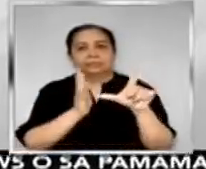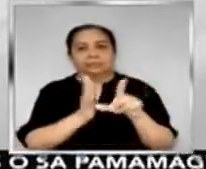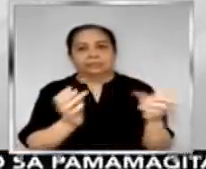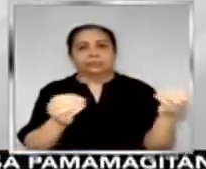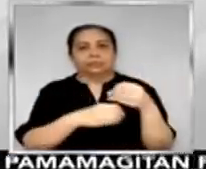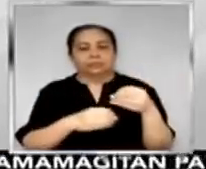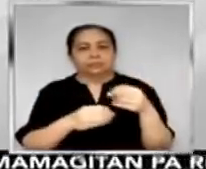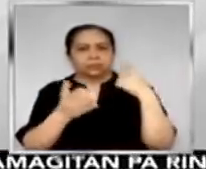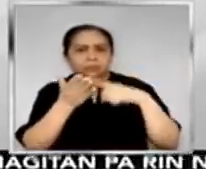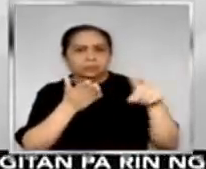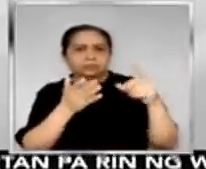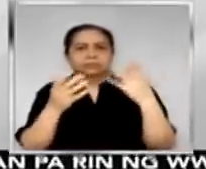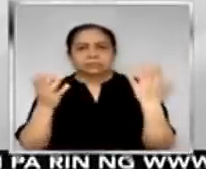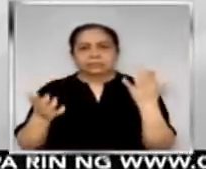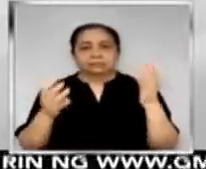meron po mga